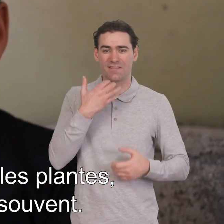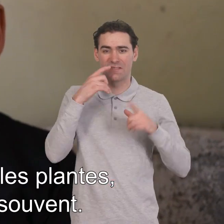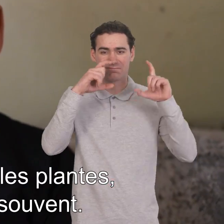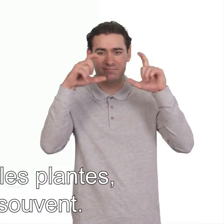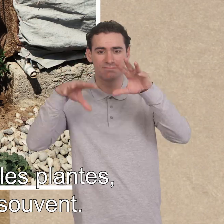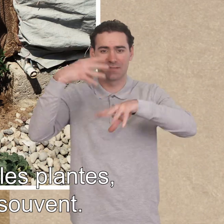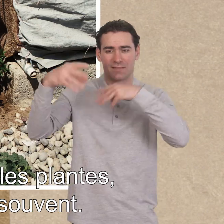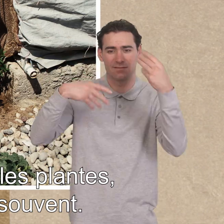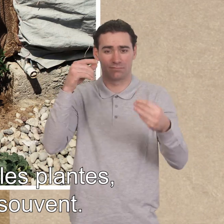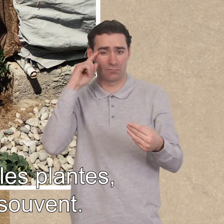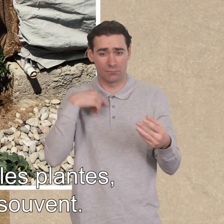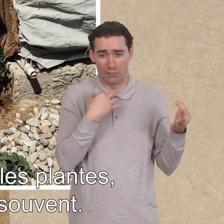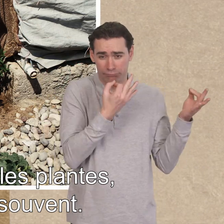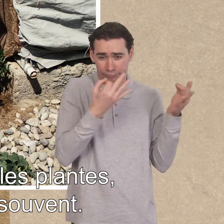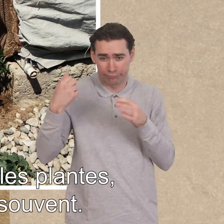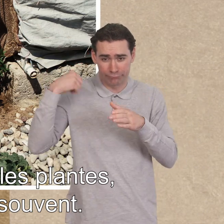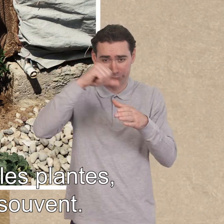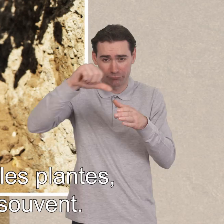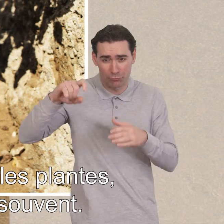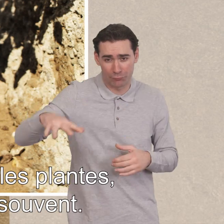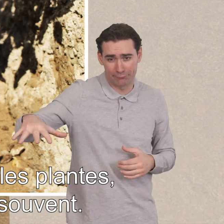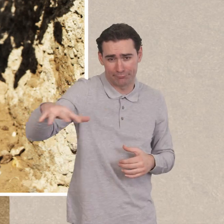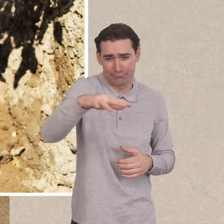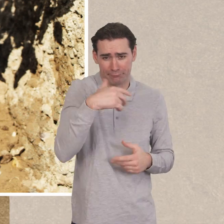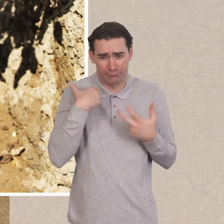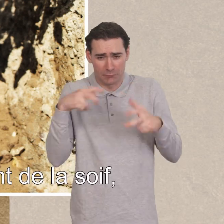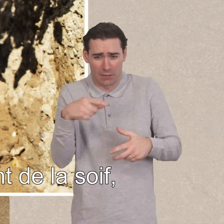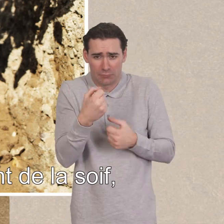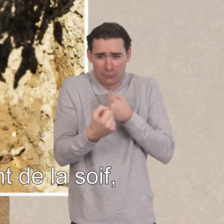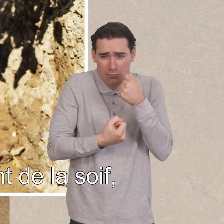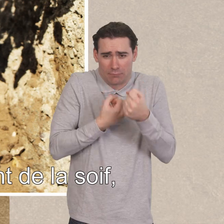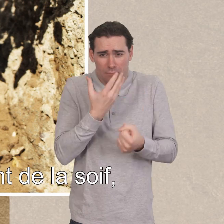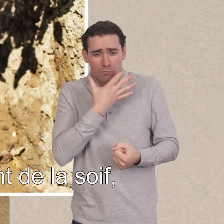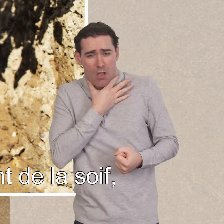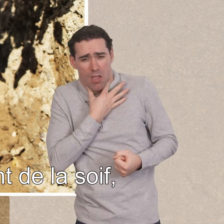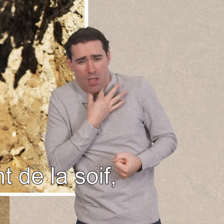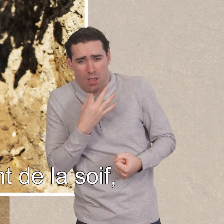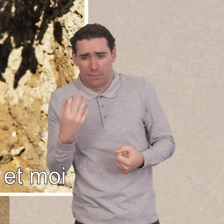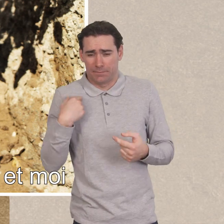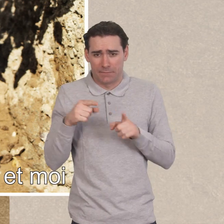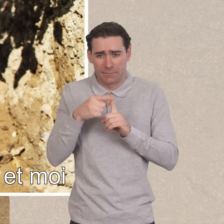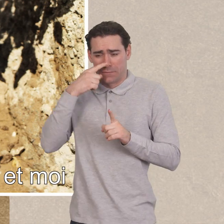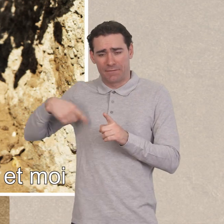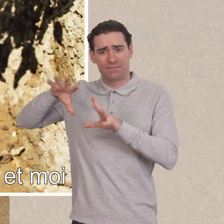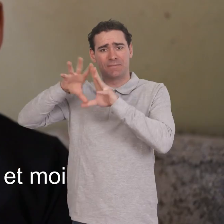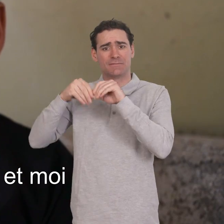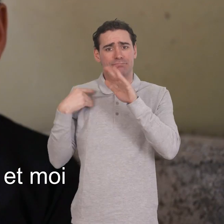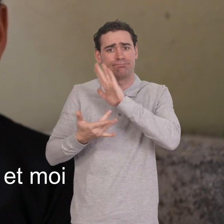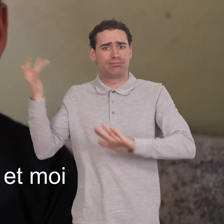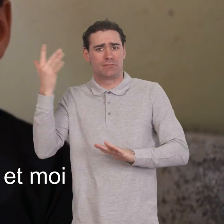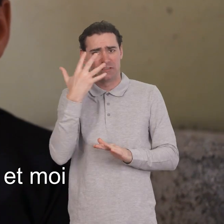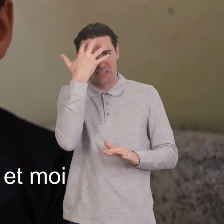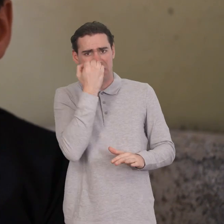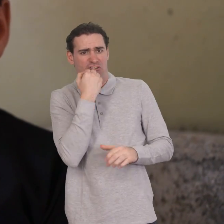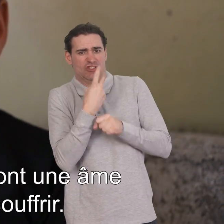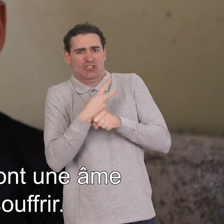Moi, j'ai voulu prendre en photo les plantes parce que je les arrose très souvent. Je ne veux pas qu'elles souffrent de la soif, comme lorsque ma famille et moi on a fui